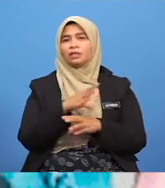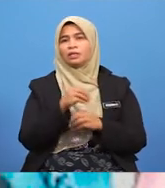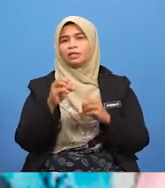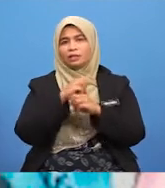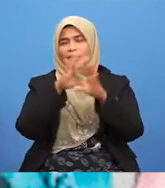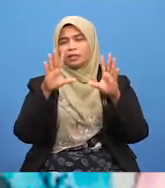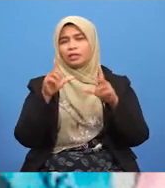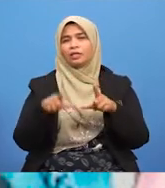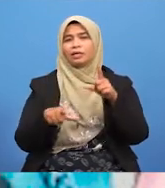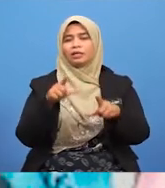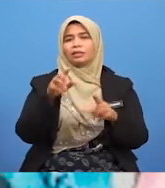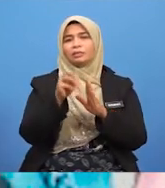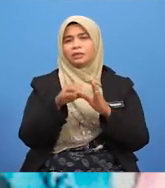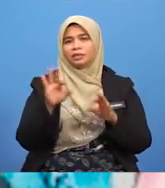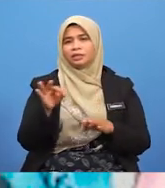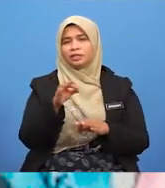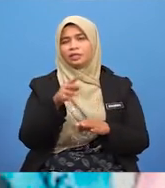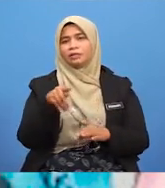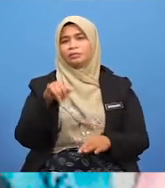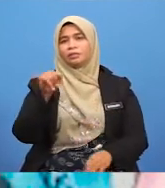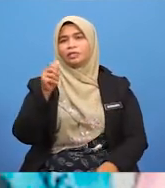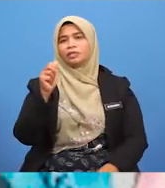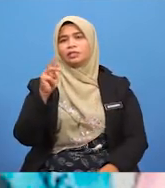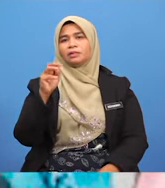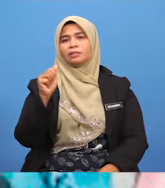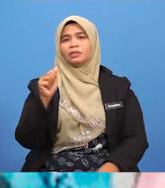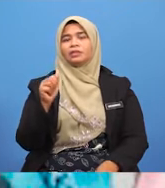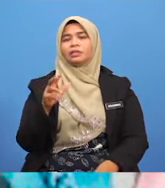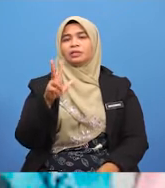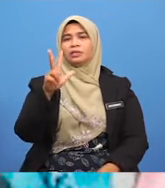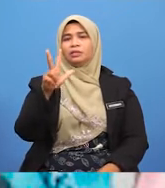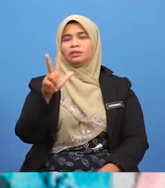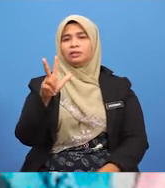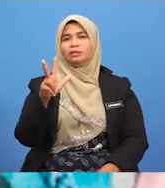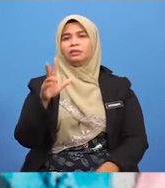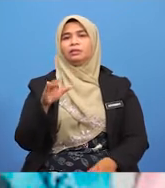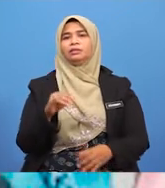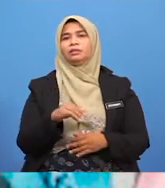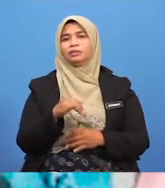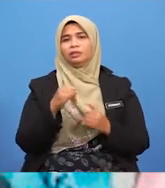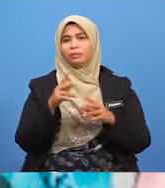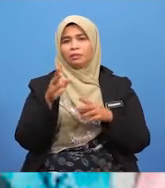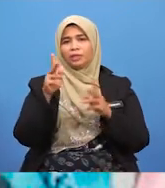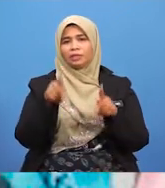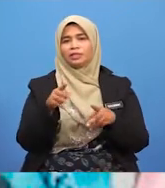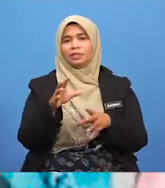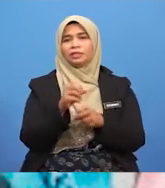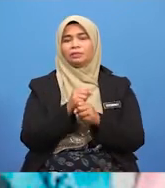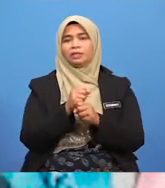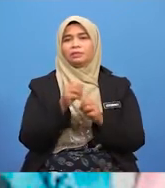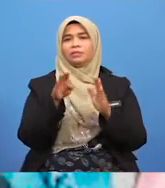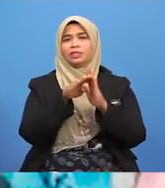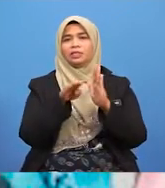langkah menjahit qidzama dan yang ketiga yaitu yang telah sesali pelajar dapat